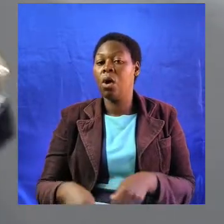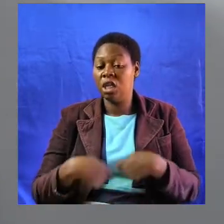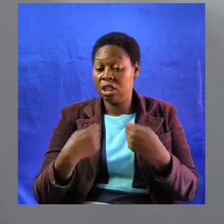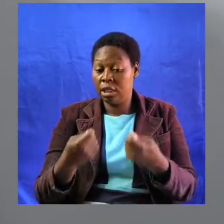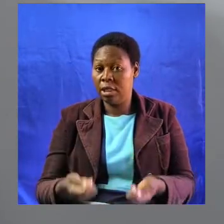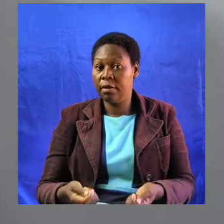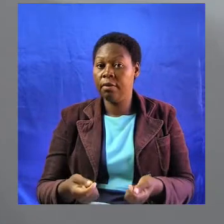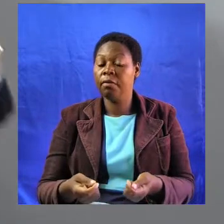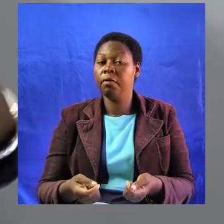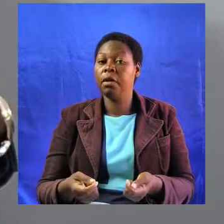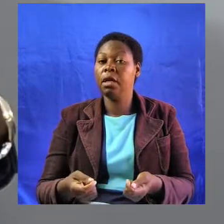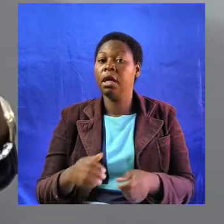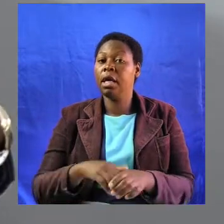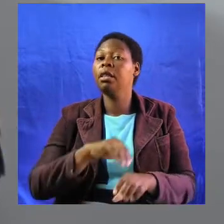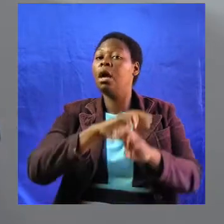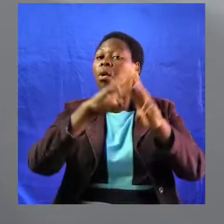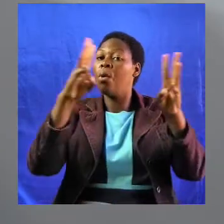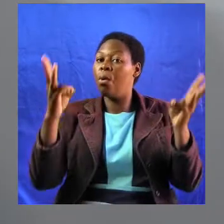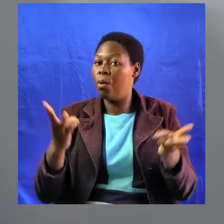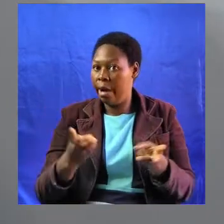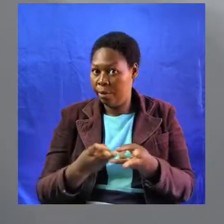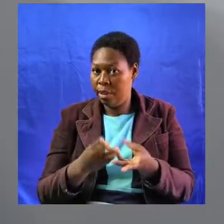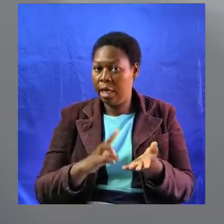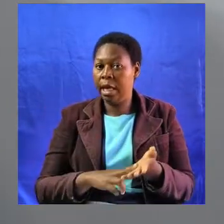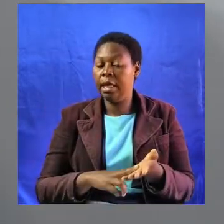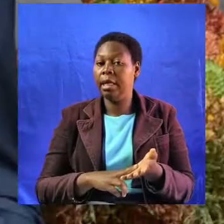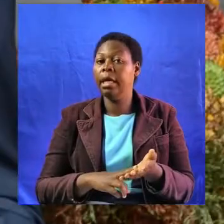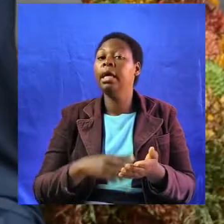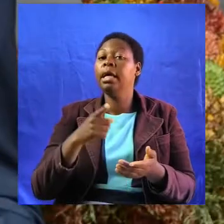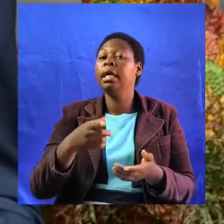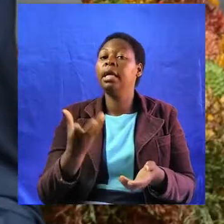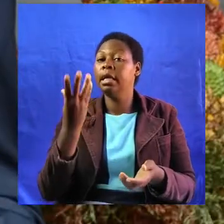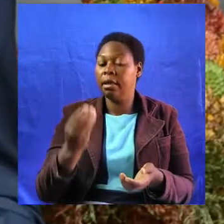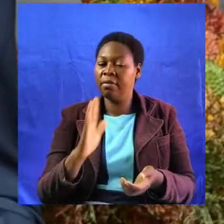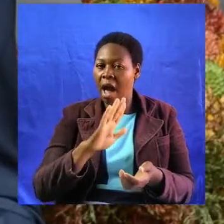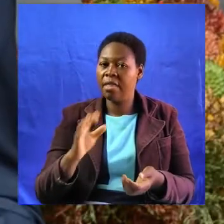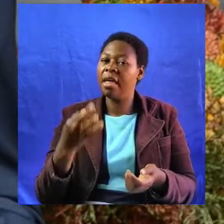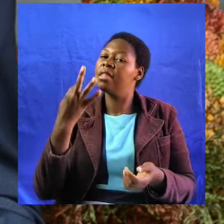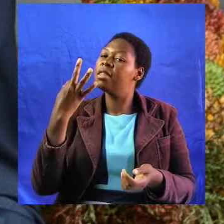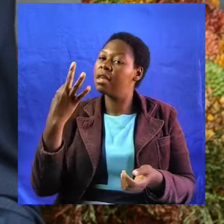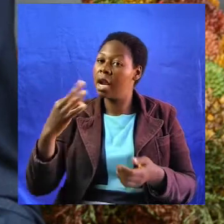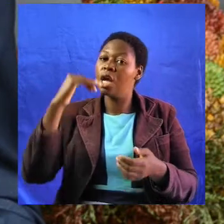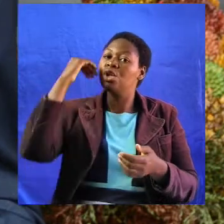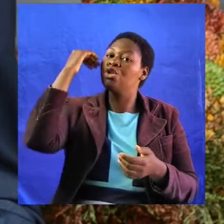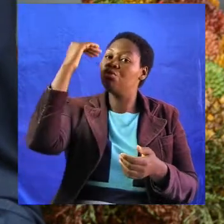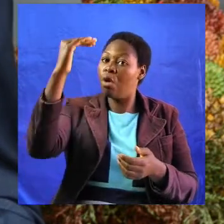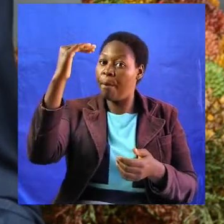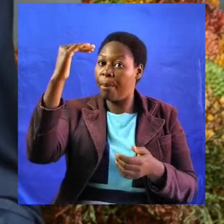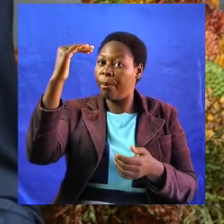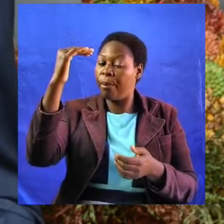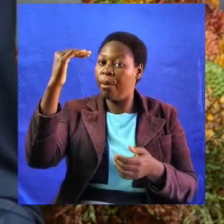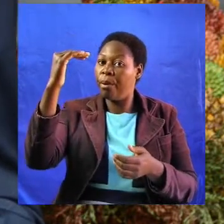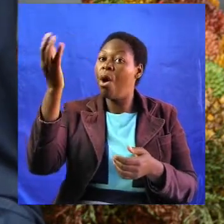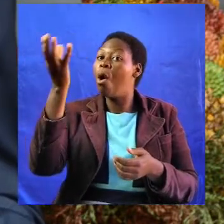But pamusoro pe 120 ndobva aisa tovatichiko vamwe vakuru vatatu ngati madeputy ake